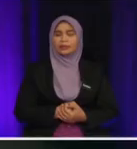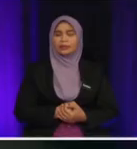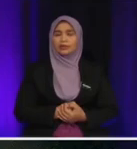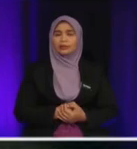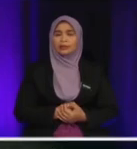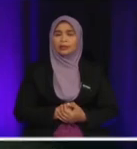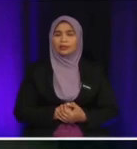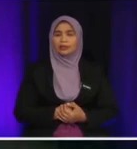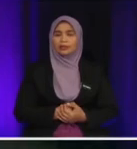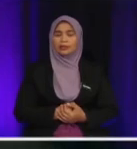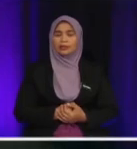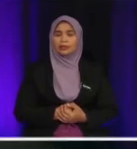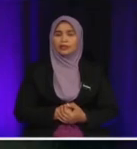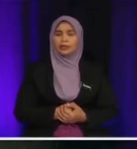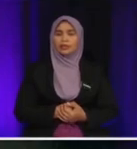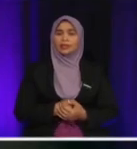murid-murid kita.